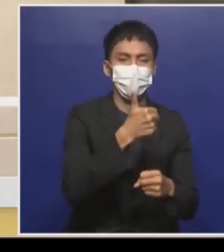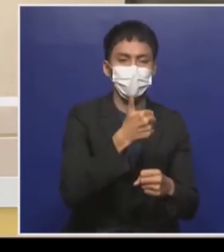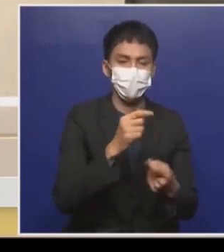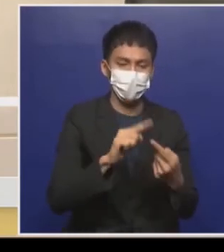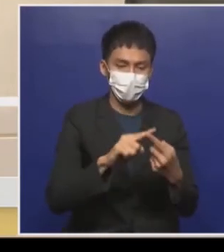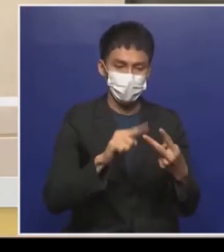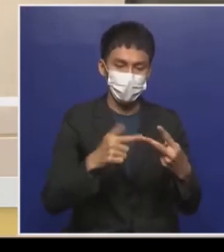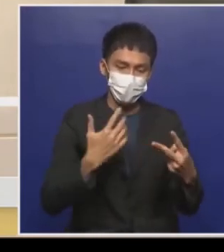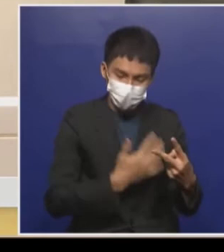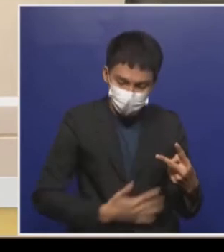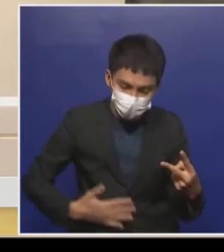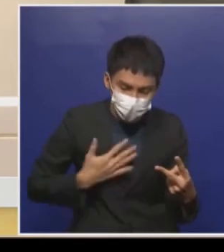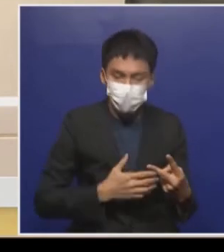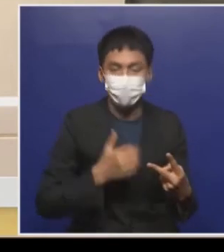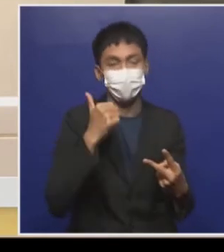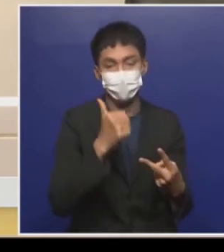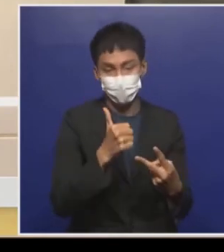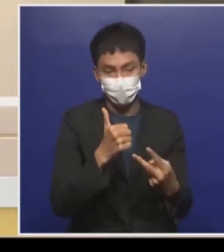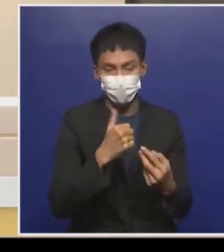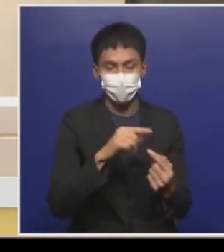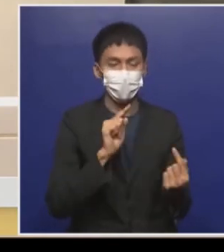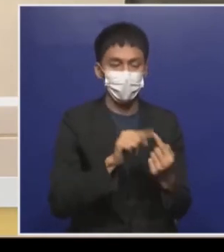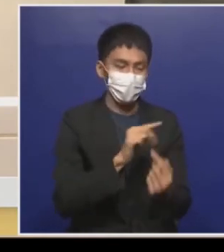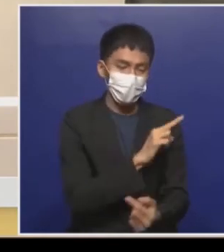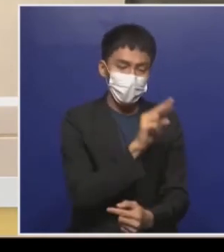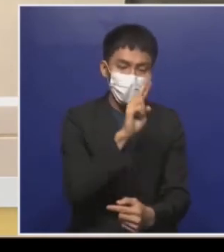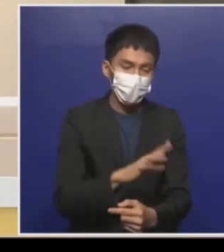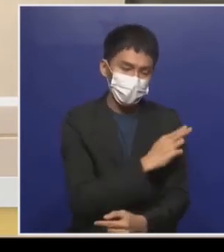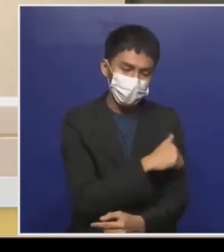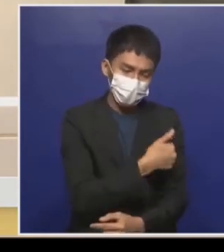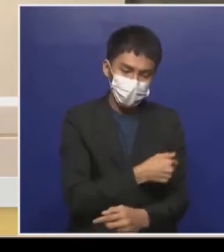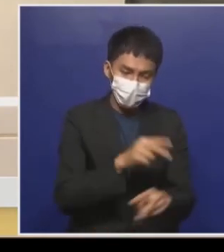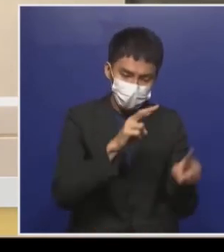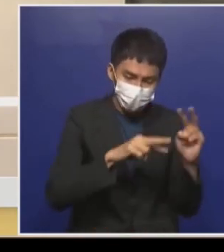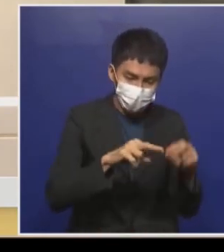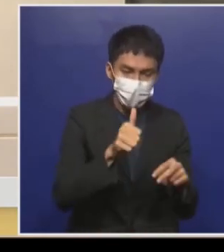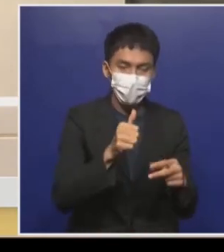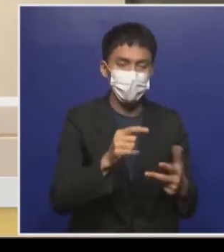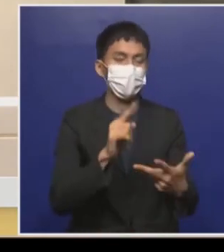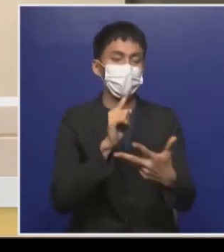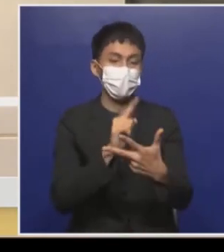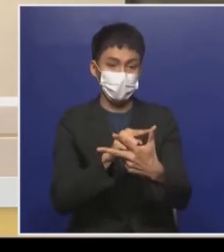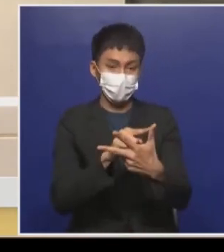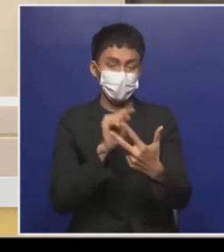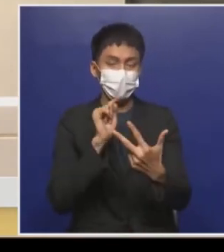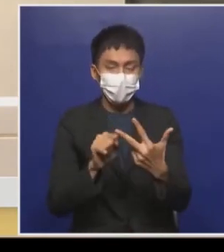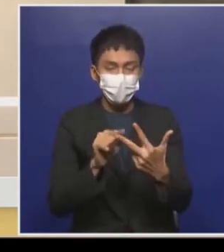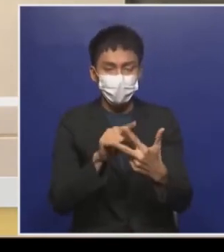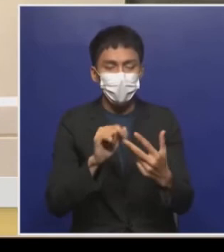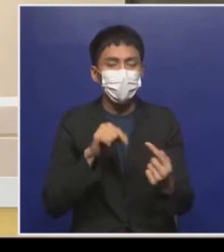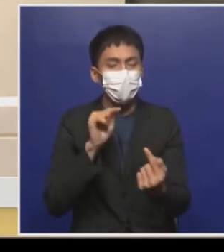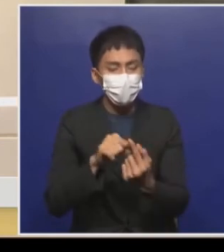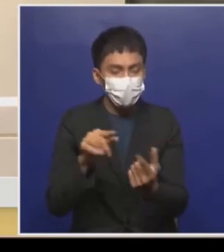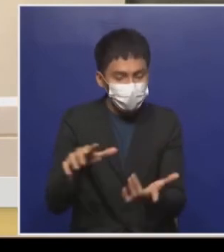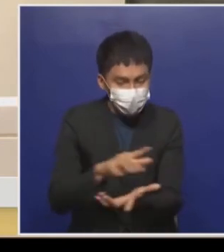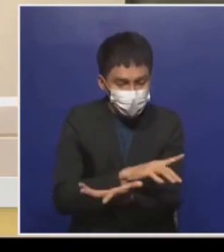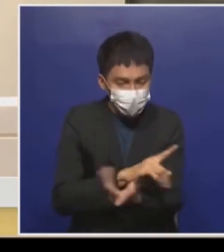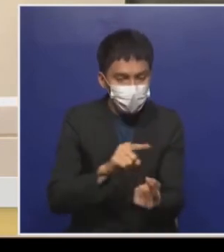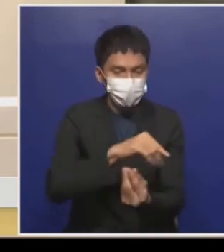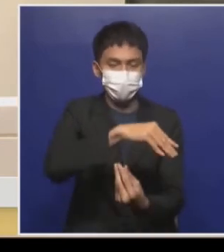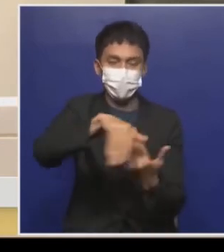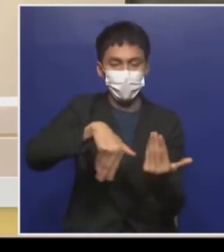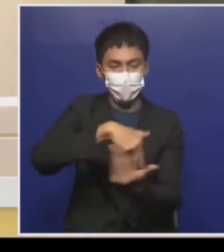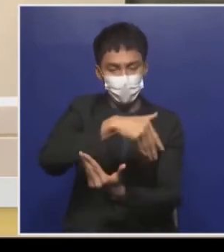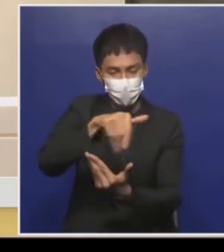ที่ดีมีระบบชาทะสุขที่รองรับได้มิติของสงคมมิติส่งแดล้อมที่อยู่อาศัย